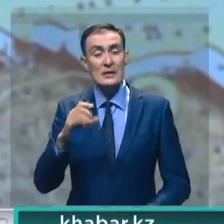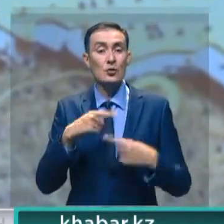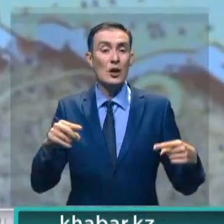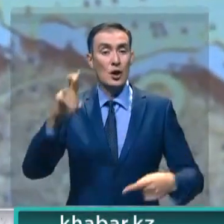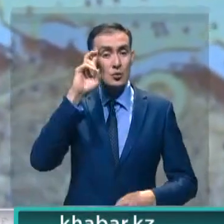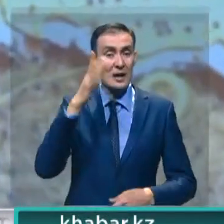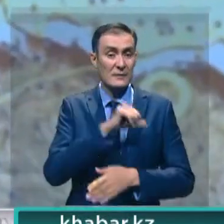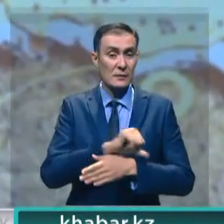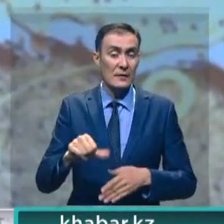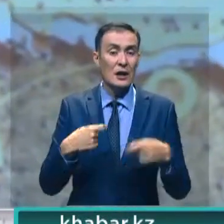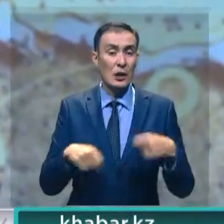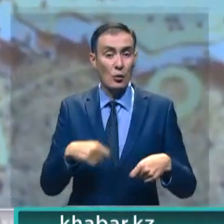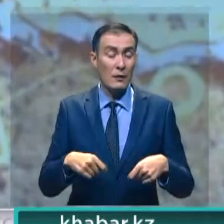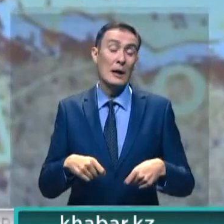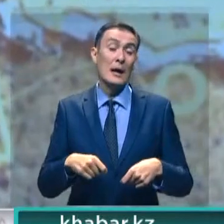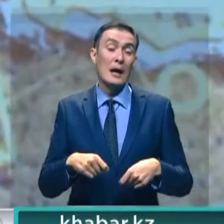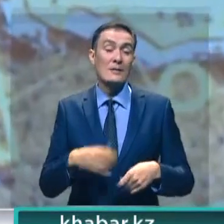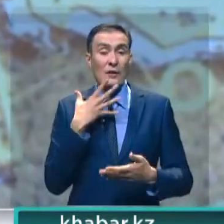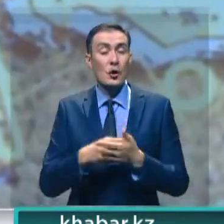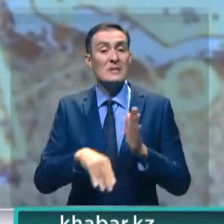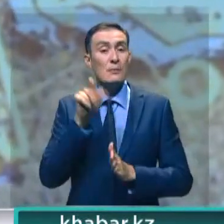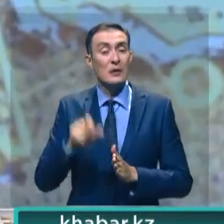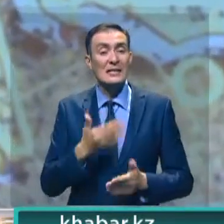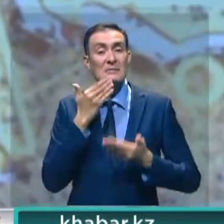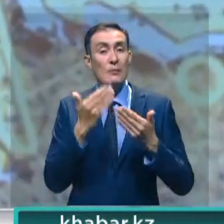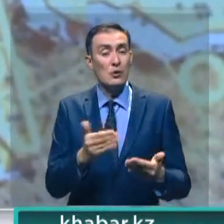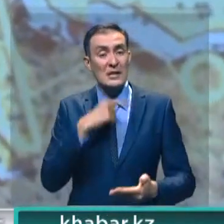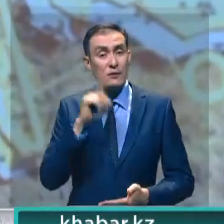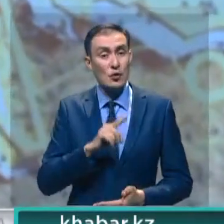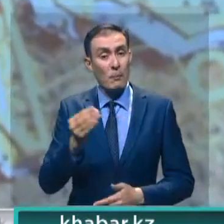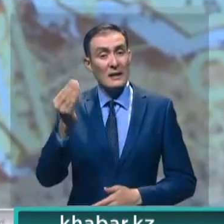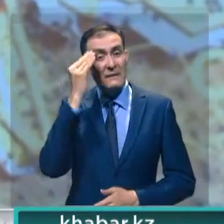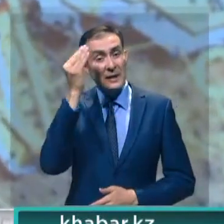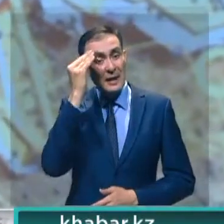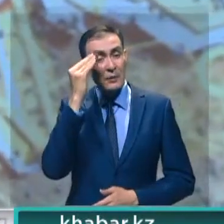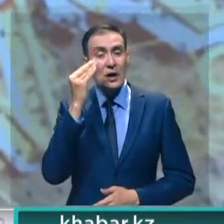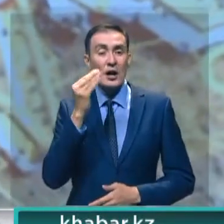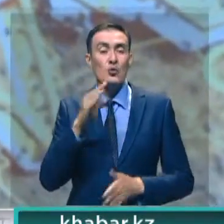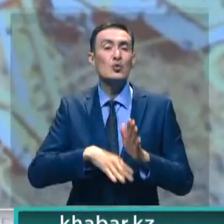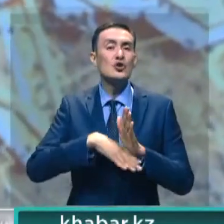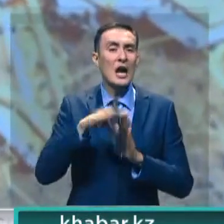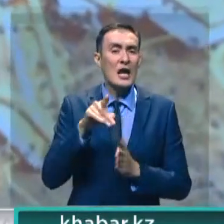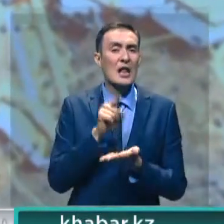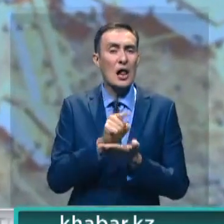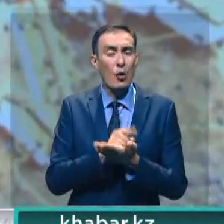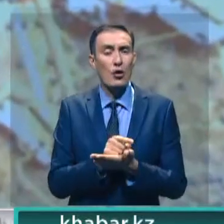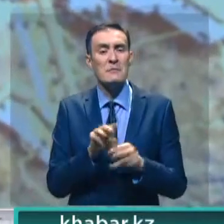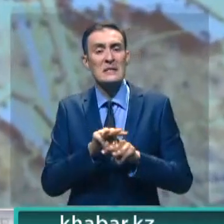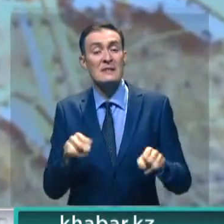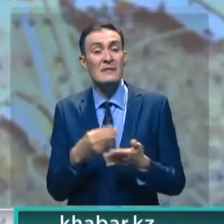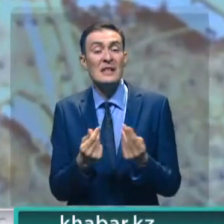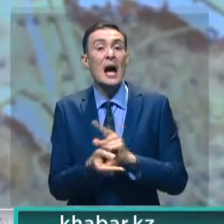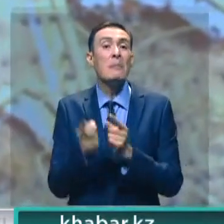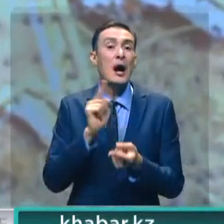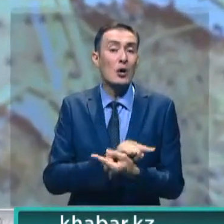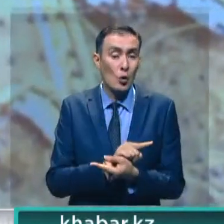других государств, наших торговых партнеров. В своем депутатском запросе он отметил, что под видом совершенствования налогов Минфин,